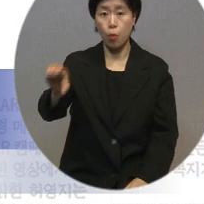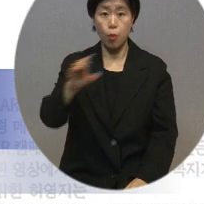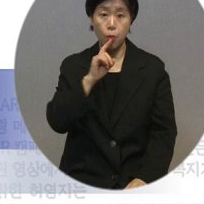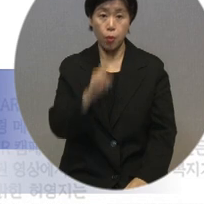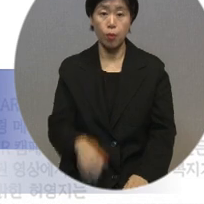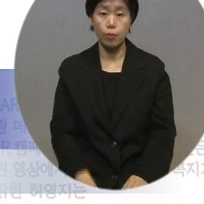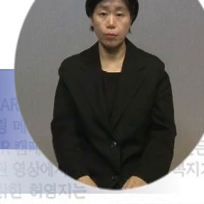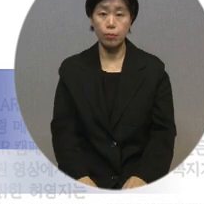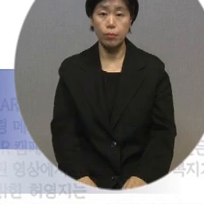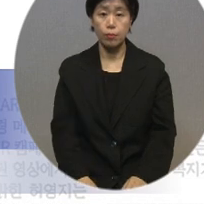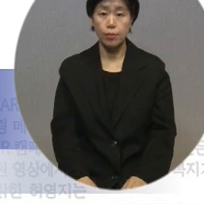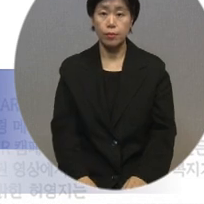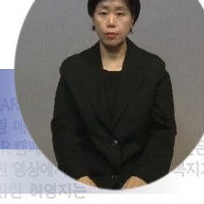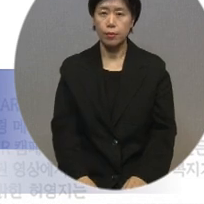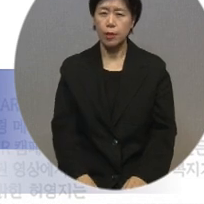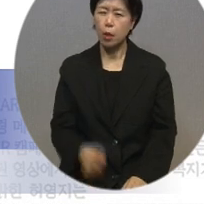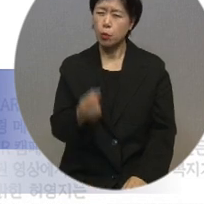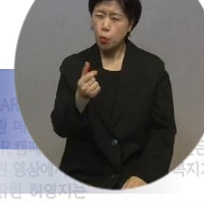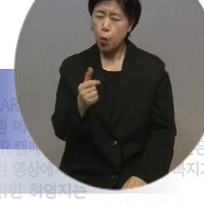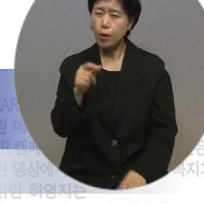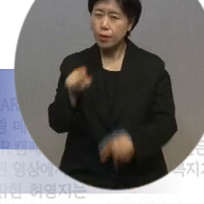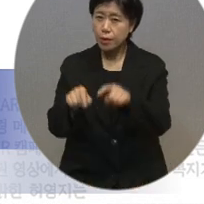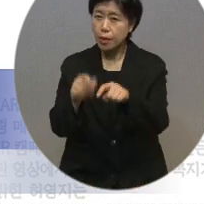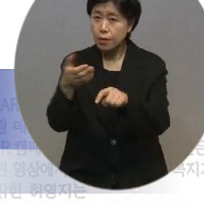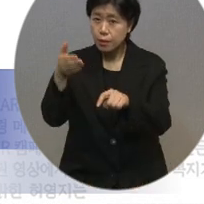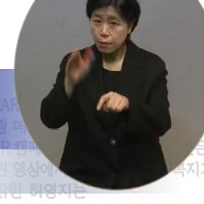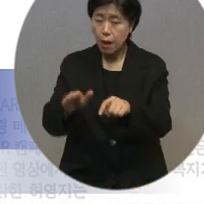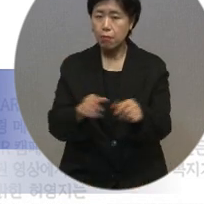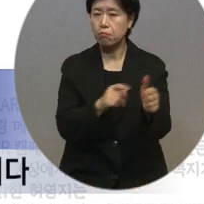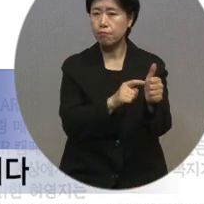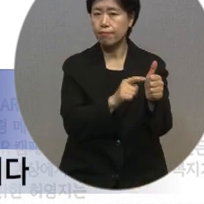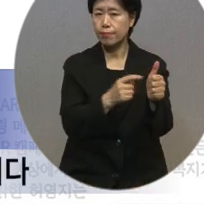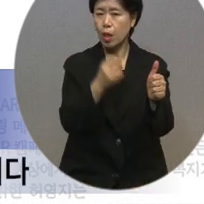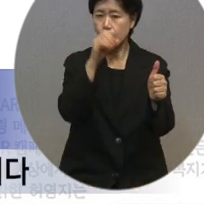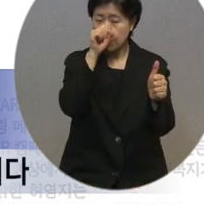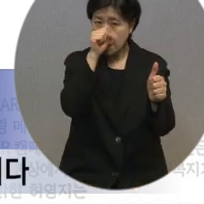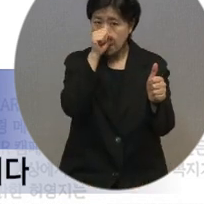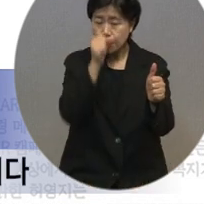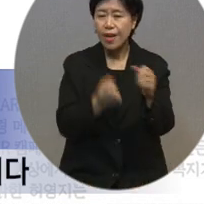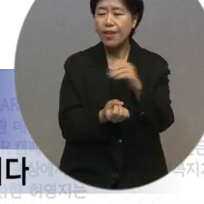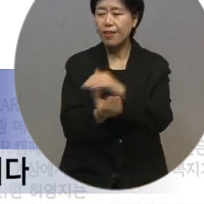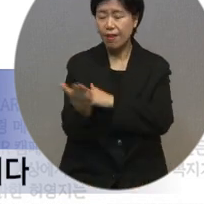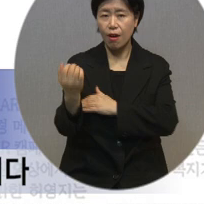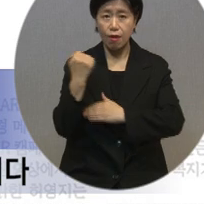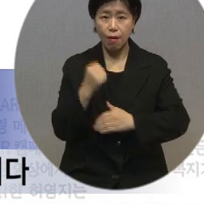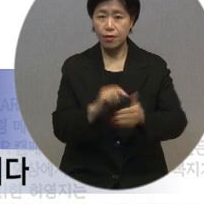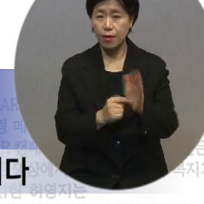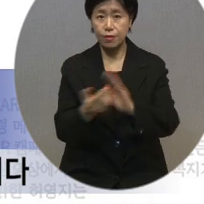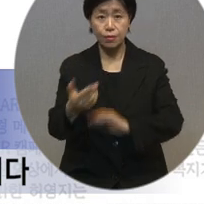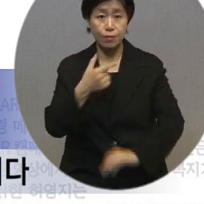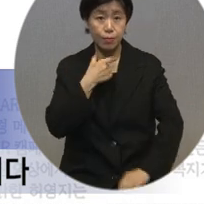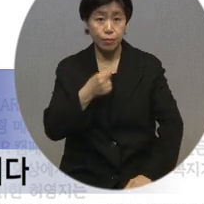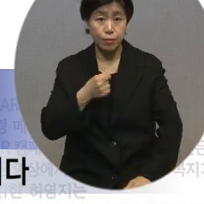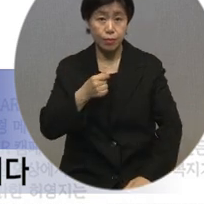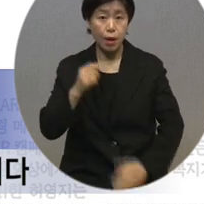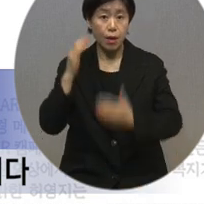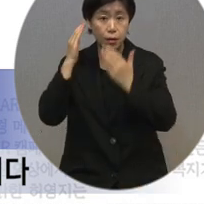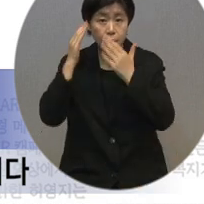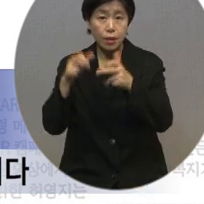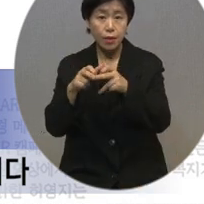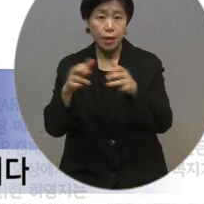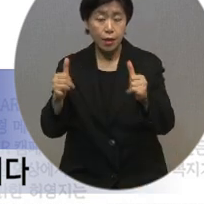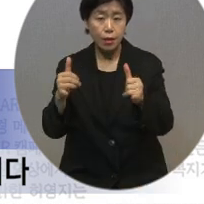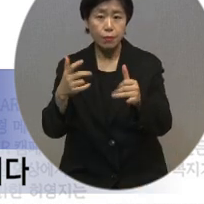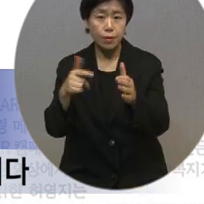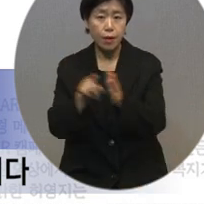관련해 작은 동행이 가수의 선한 영향력을 이어받아 청각장애인들에게 소중한 소리 나눔이